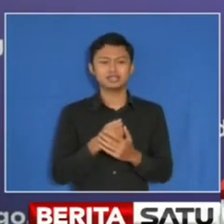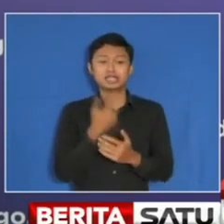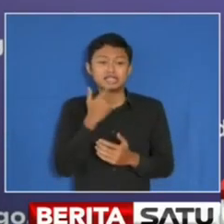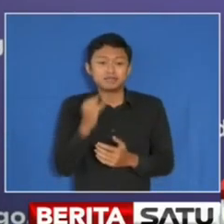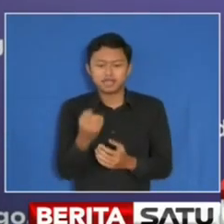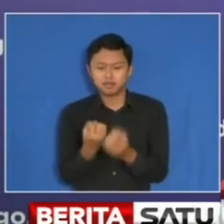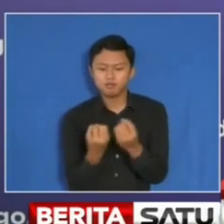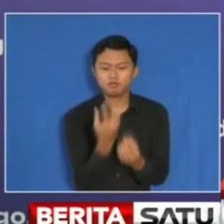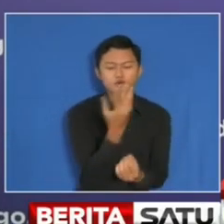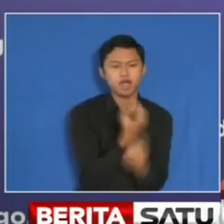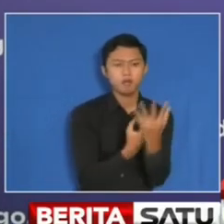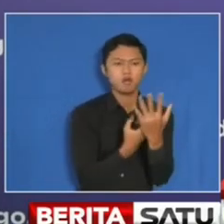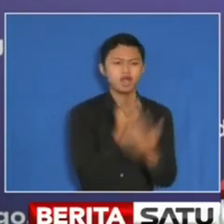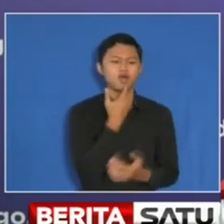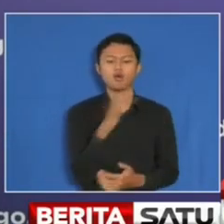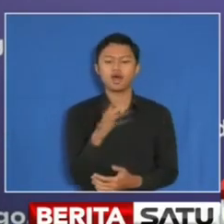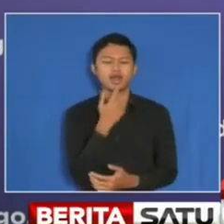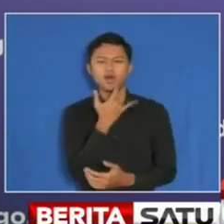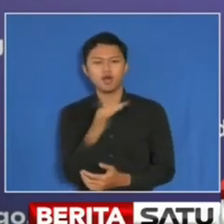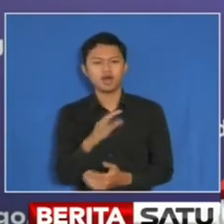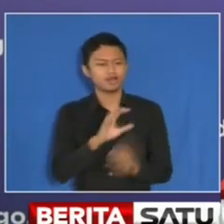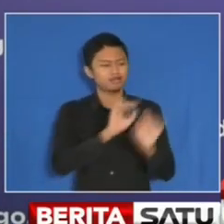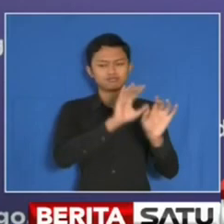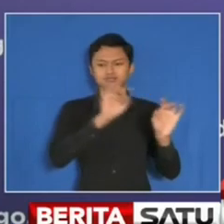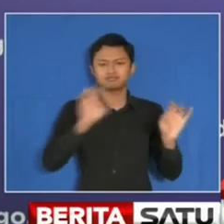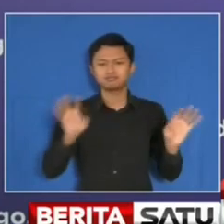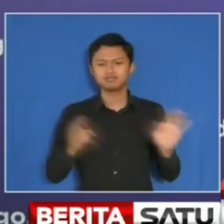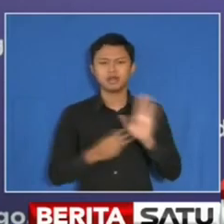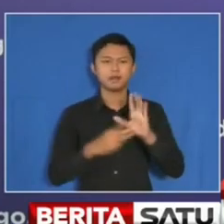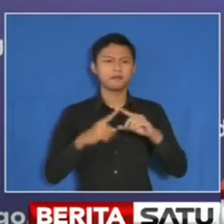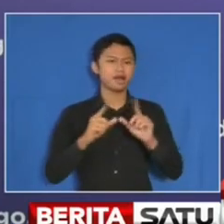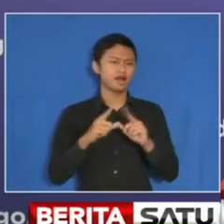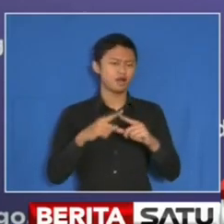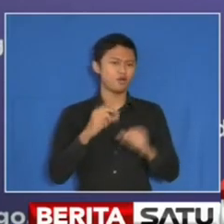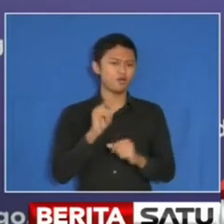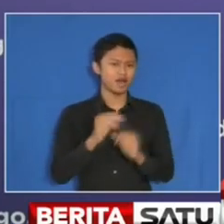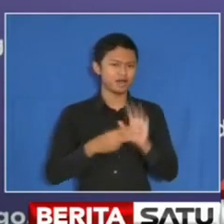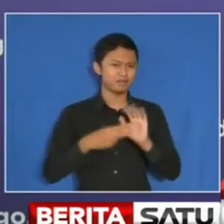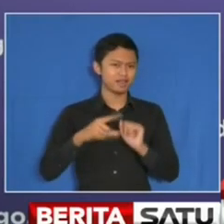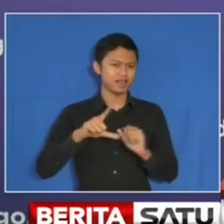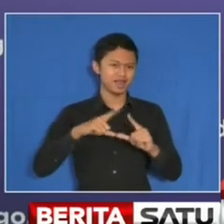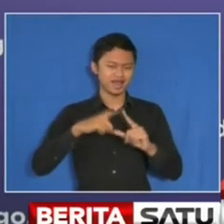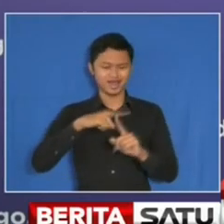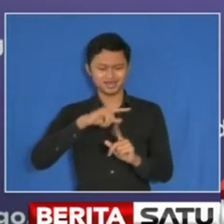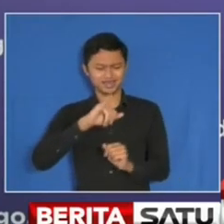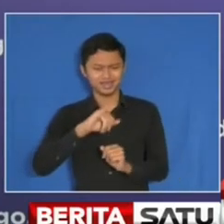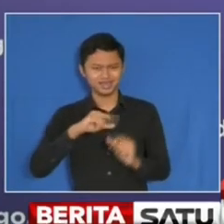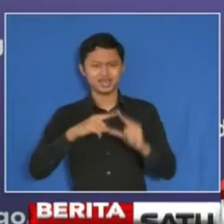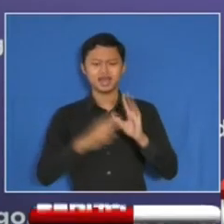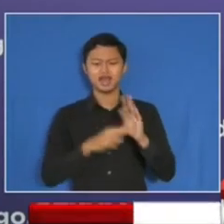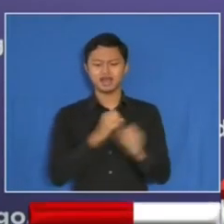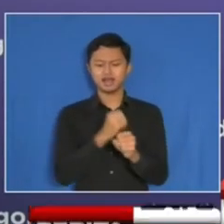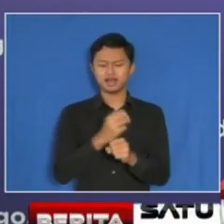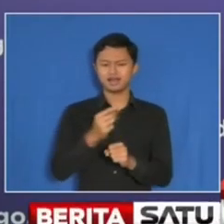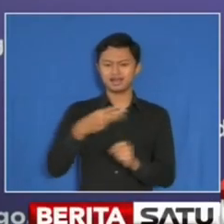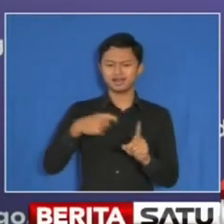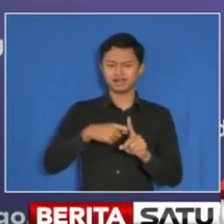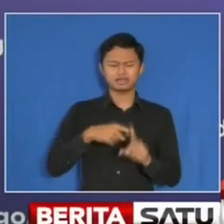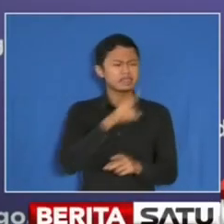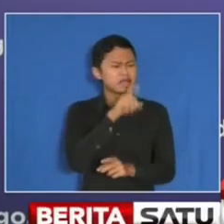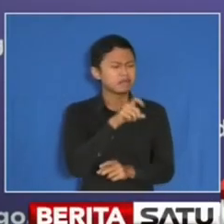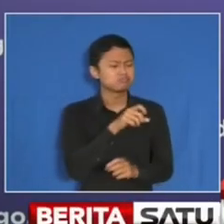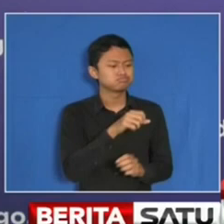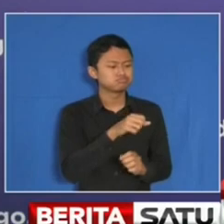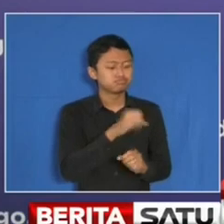warna bunga-bunga di taman sari keluarga. Ada mawar, ada melati, ada anggrek, ada kenanga. Kalau ditanya mana yang